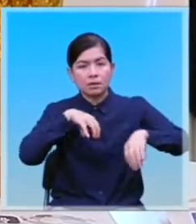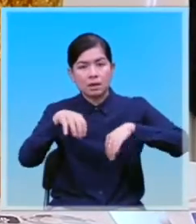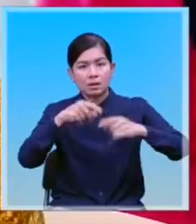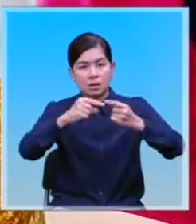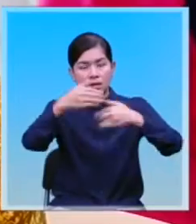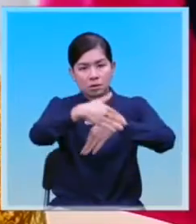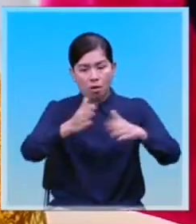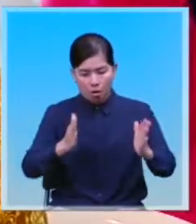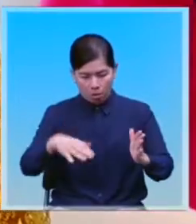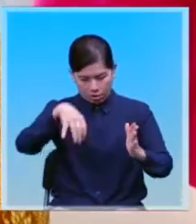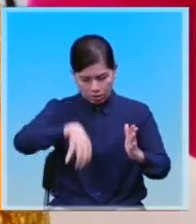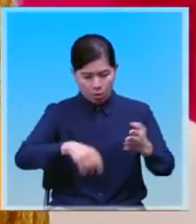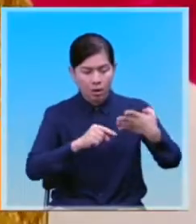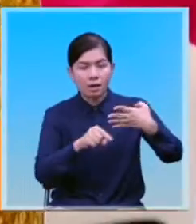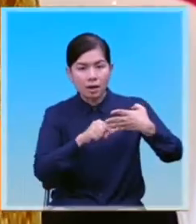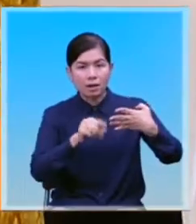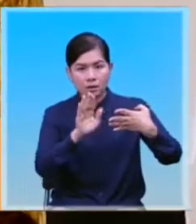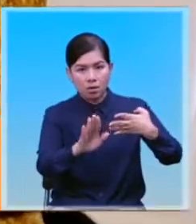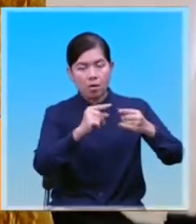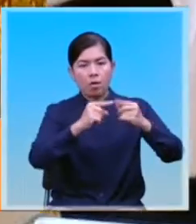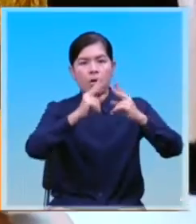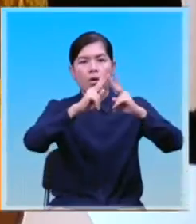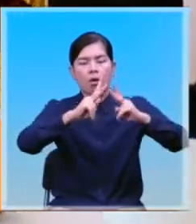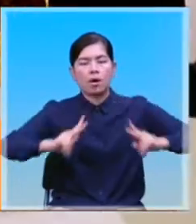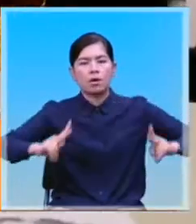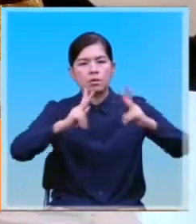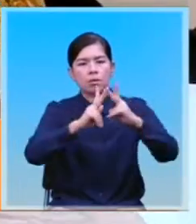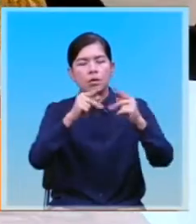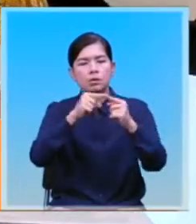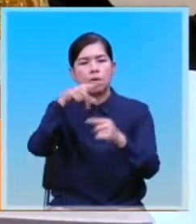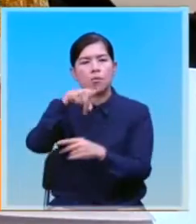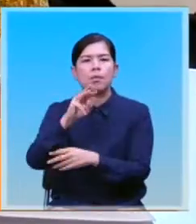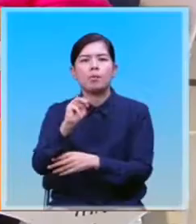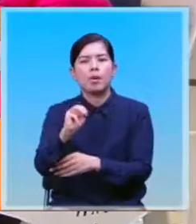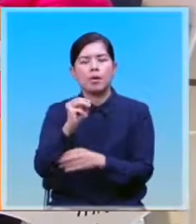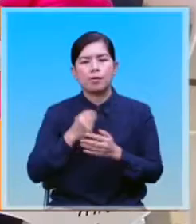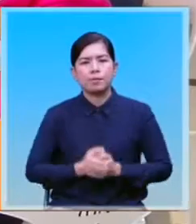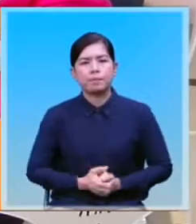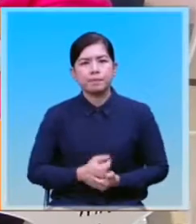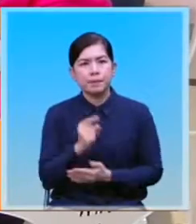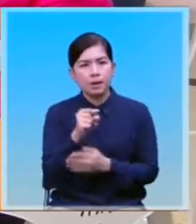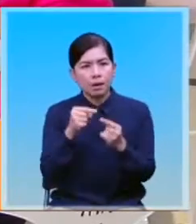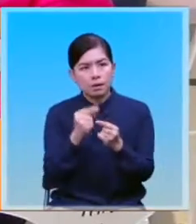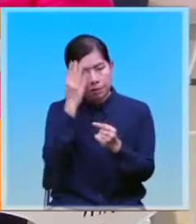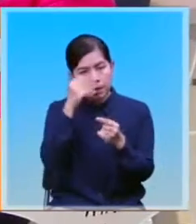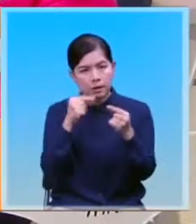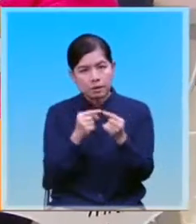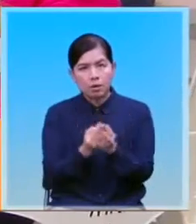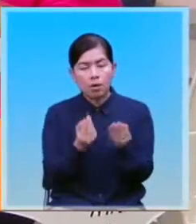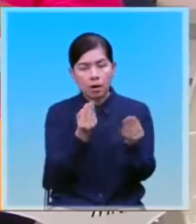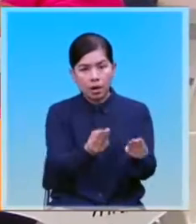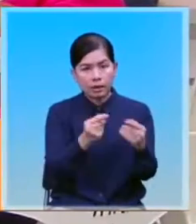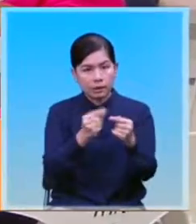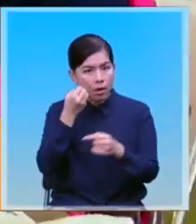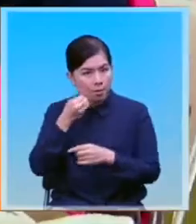ารกรมพัฒนาสังคมและสวัสดิการกระทรวงพัฒนาสังคมและความมั่นคงของมนุษย์เพื่อนำกลับไปใช้เองและนำไปแจก